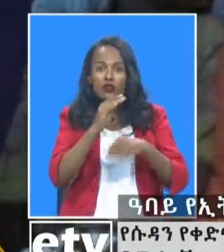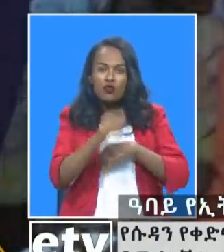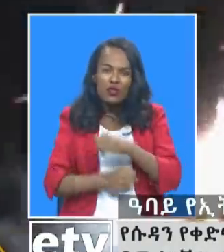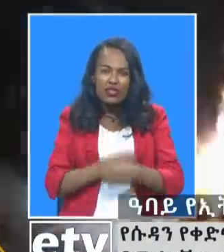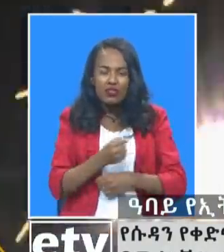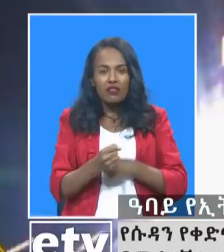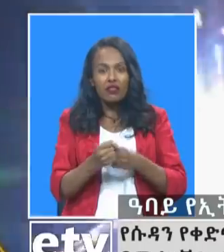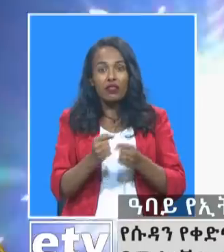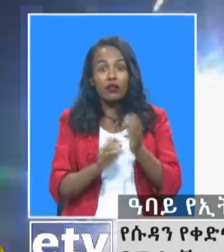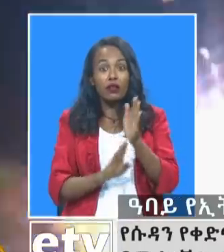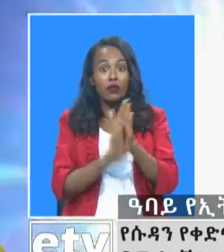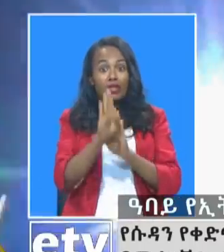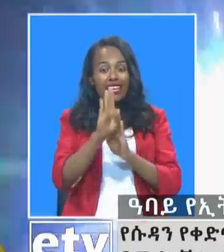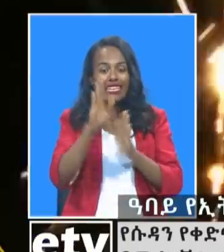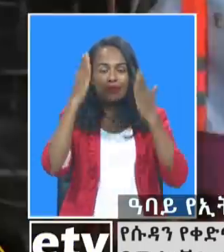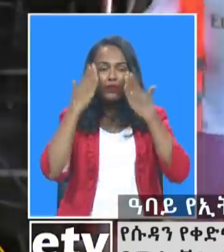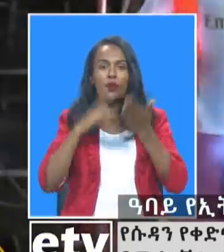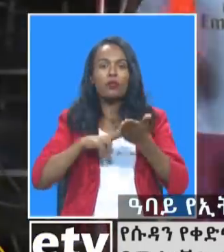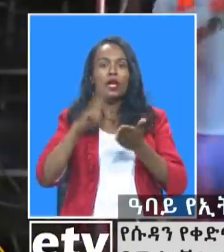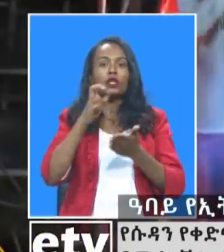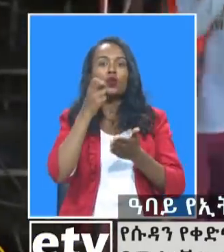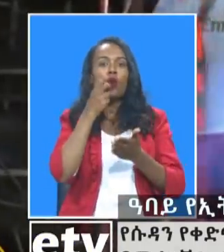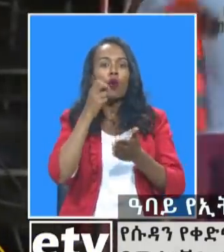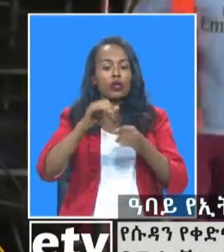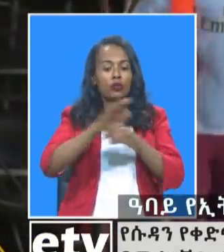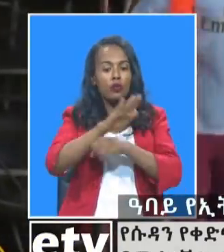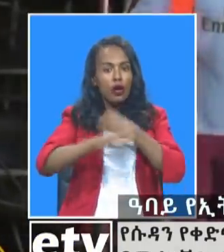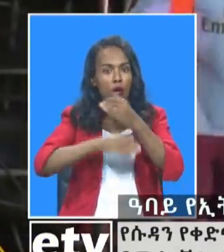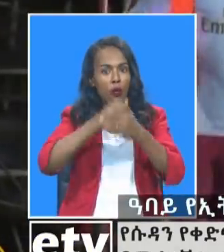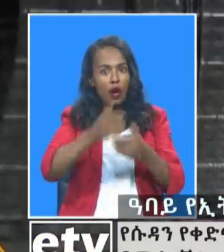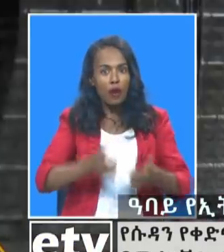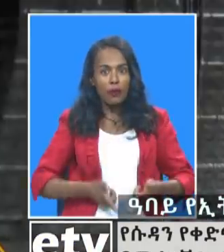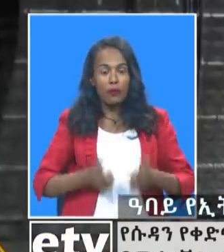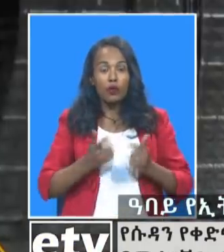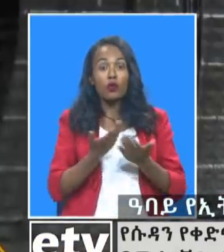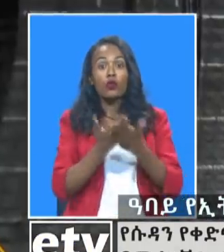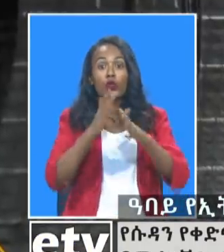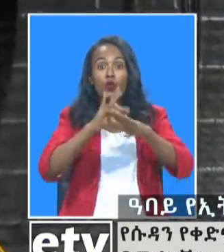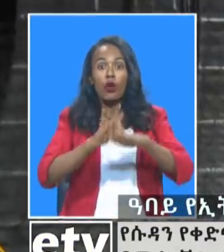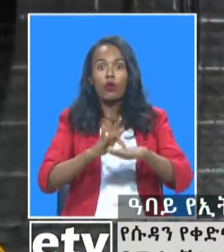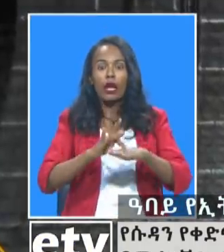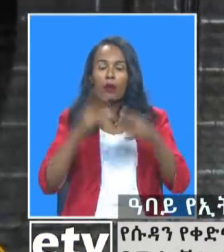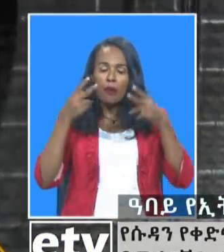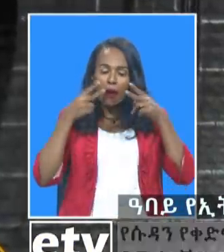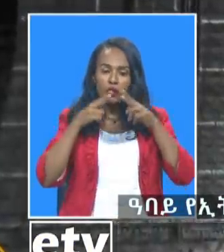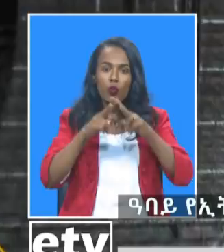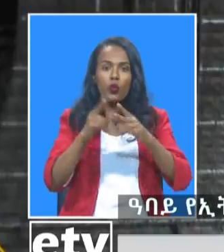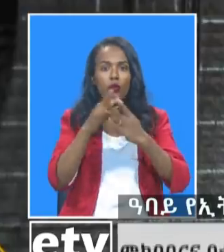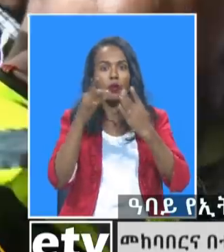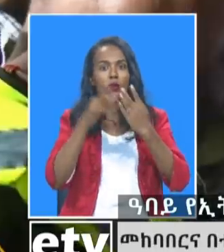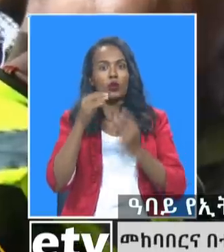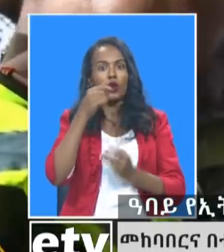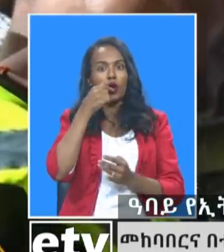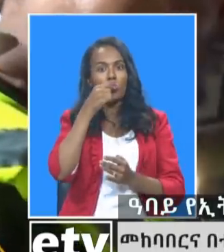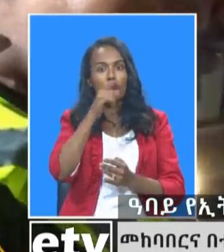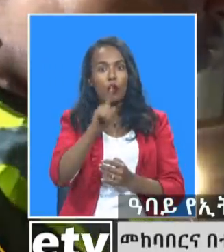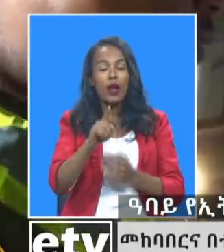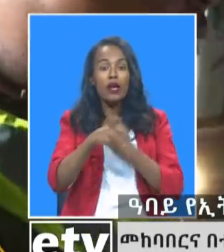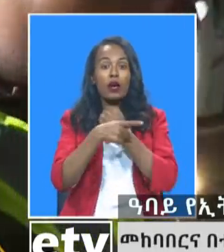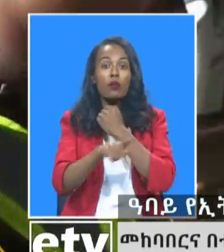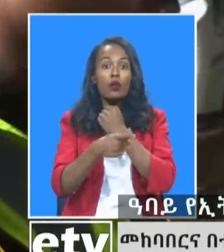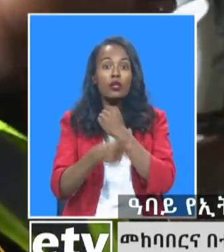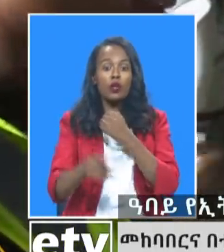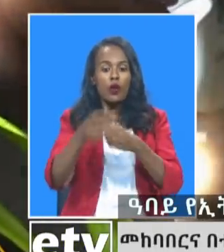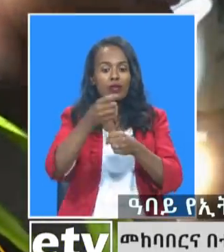ፍላጎት ያለው ግብጽ በመታነሳው ውሃው ከተሞላ በኋላ በሚኖረው ጉዳይ ላይ ማተኮር በመምረጧ ነው ምብለዋል። ፖለቲካዊ